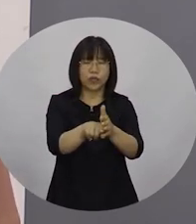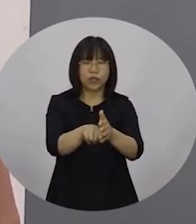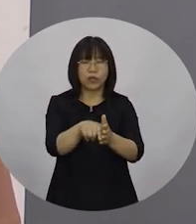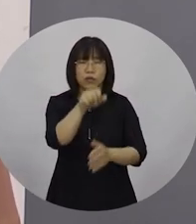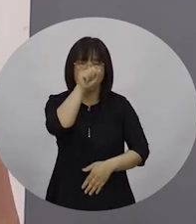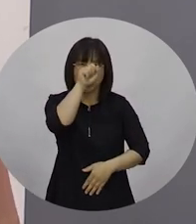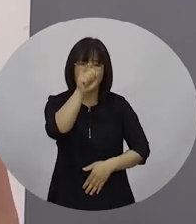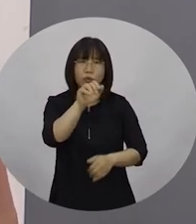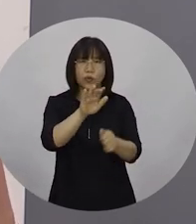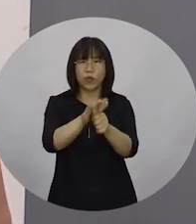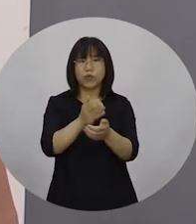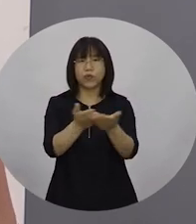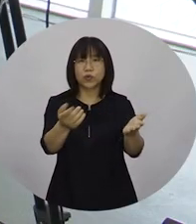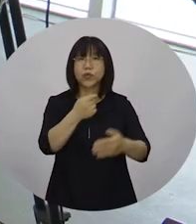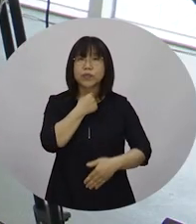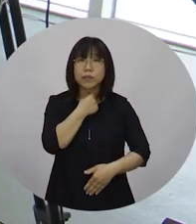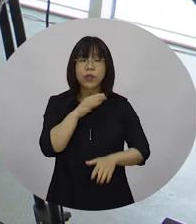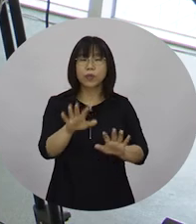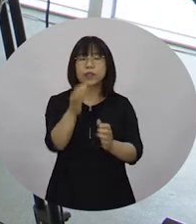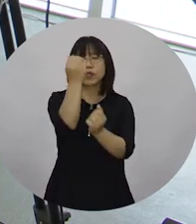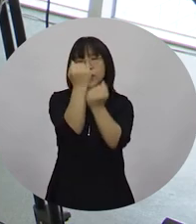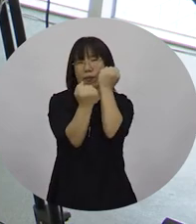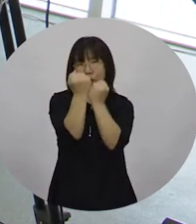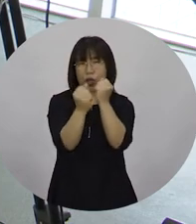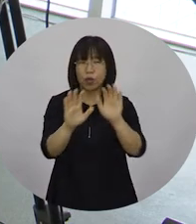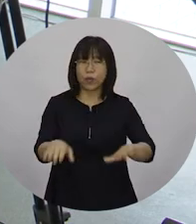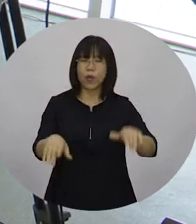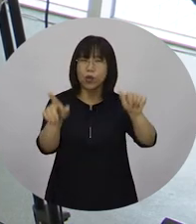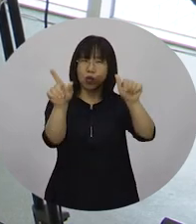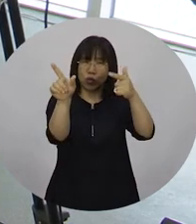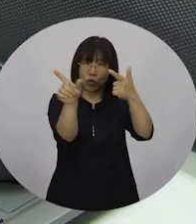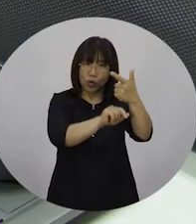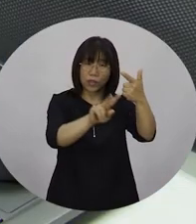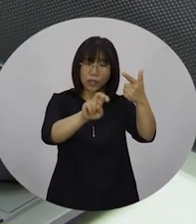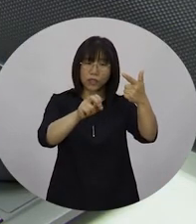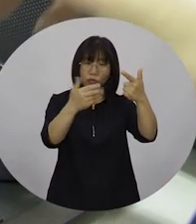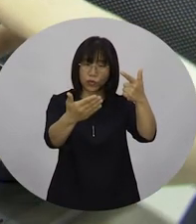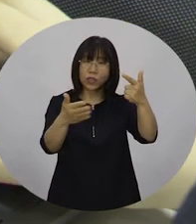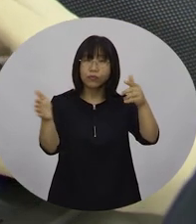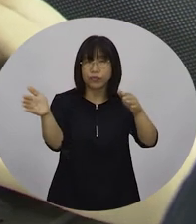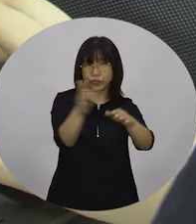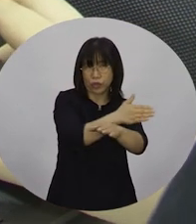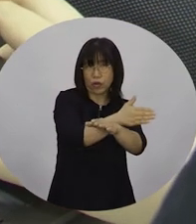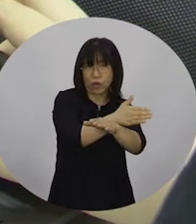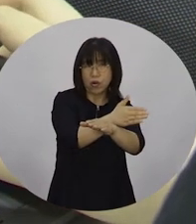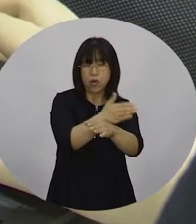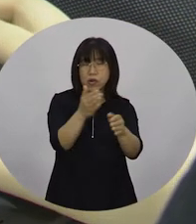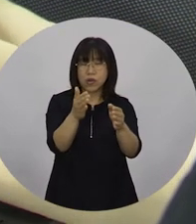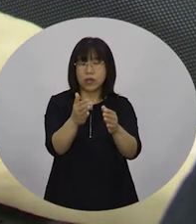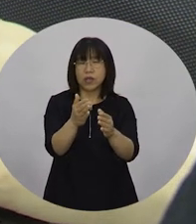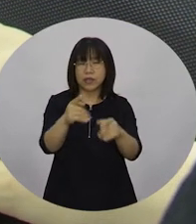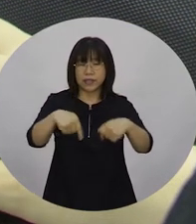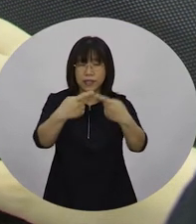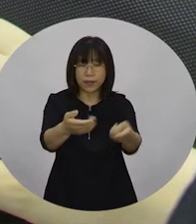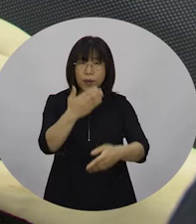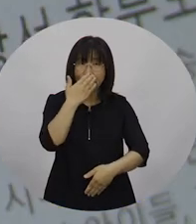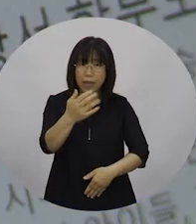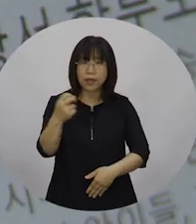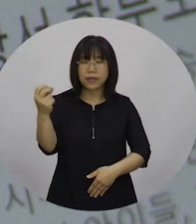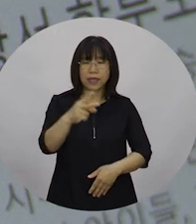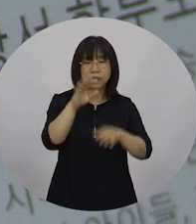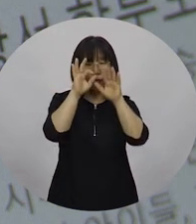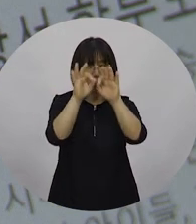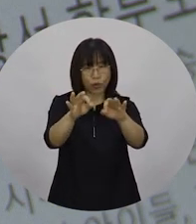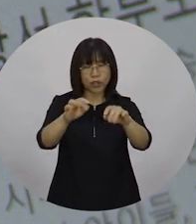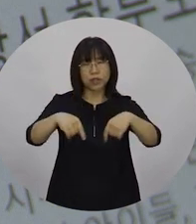부탁드립니다 이번 설명에는 오는 29일 오후 3시부터 실시간으로 참여할 수 있으며 다시보기를 통해서도